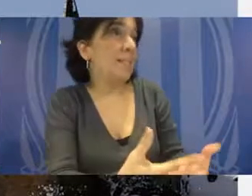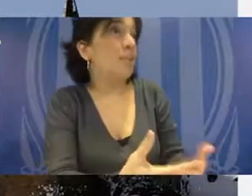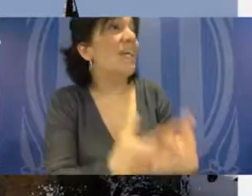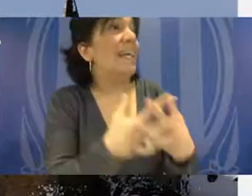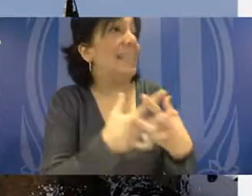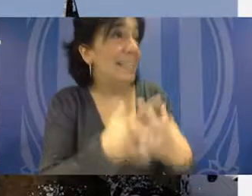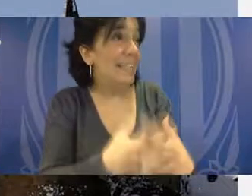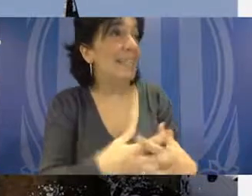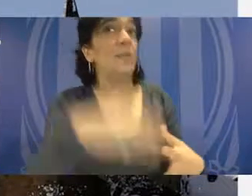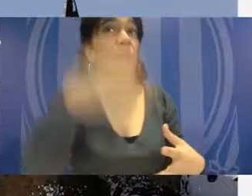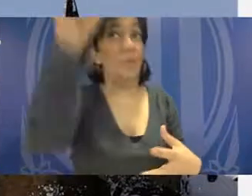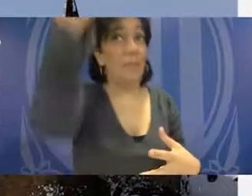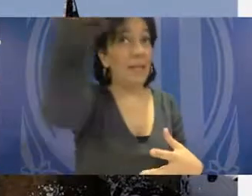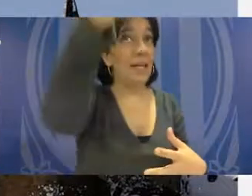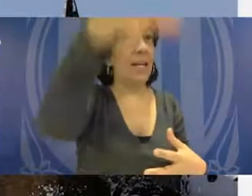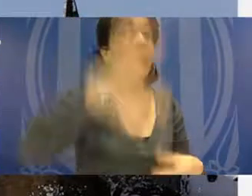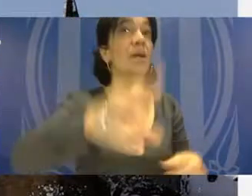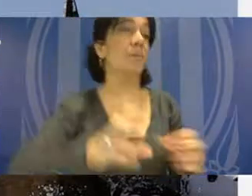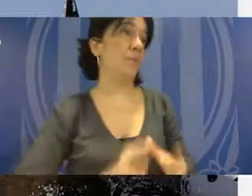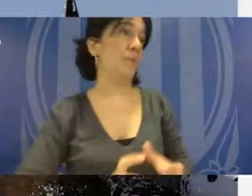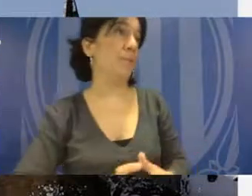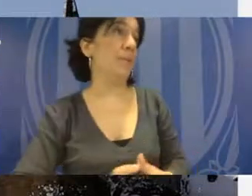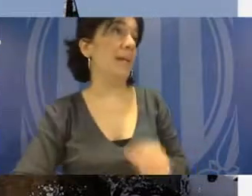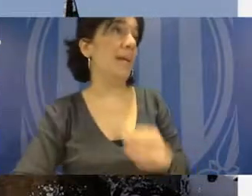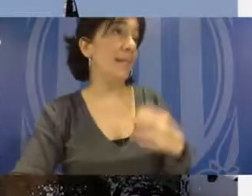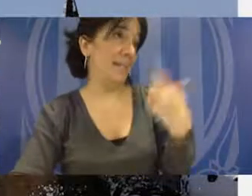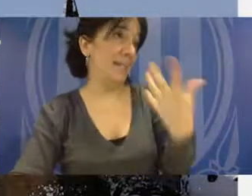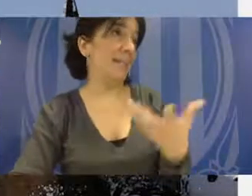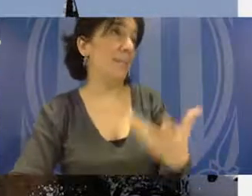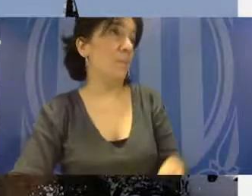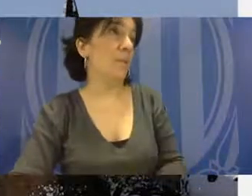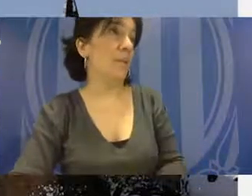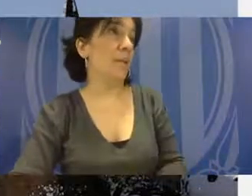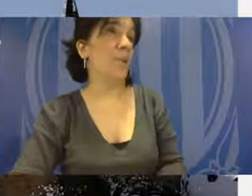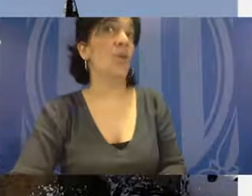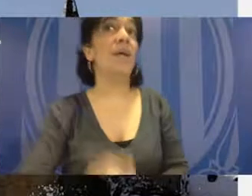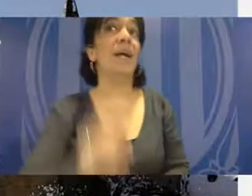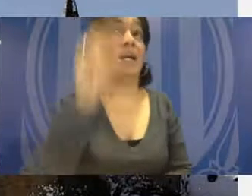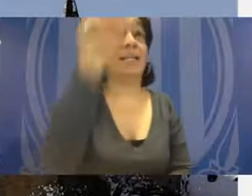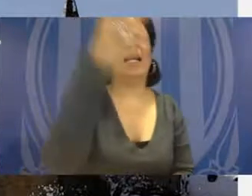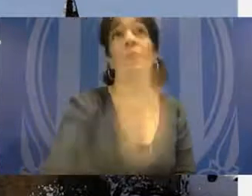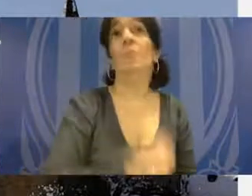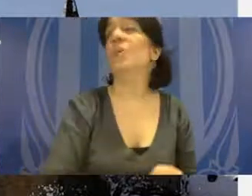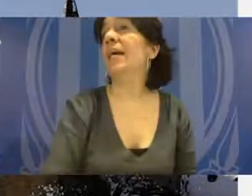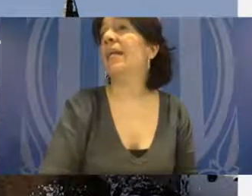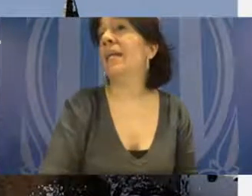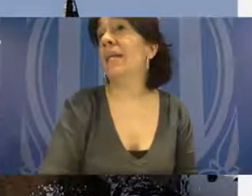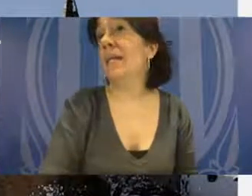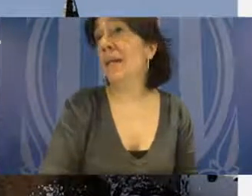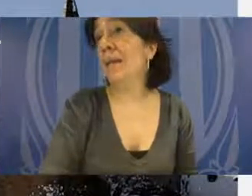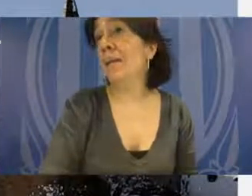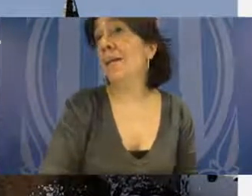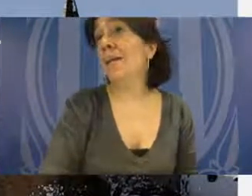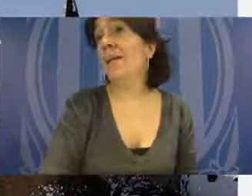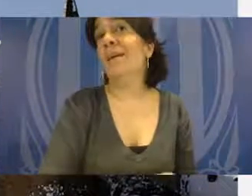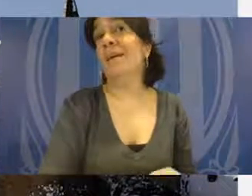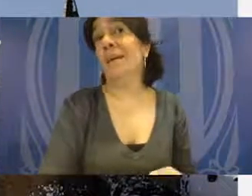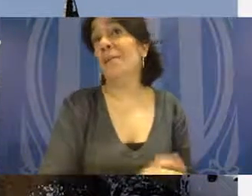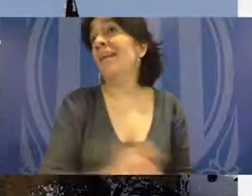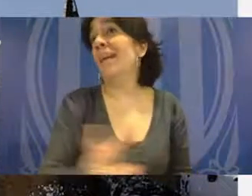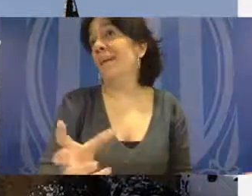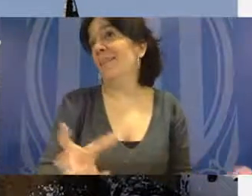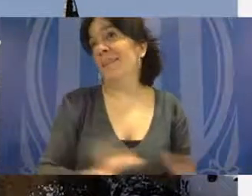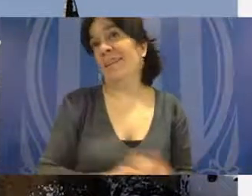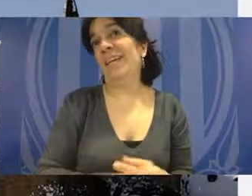del sector que tinguin bon material per poder publicar i que tinguin també un bon ressò. Aquesta la vam publicar el dia de Nadal i